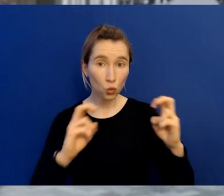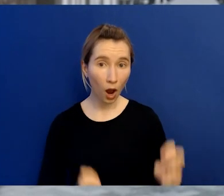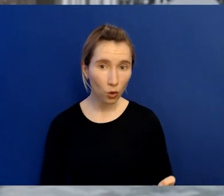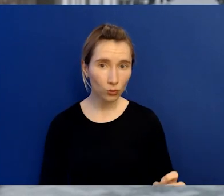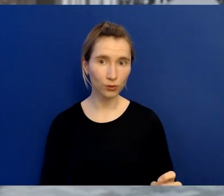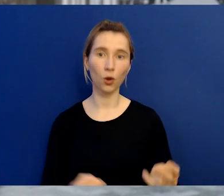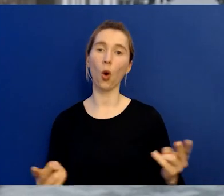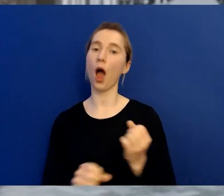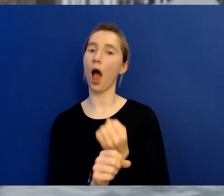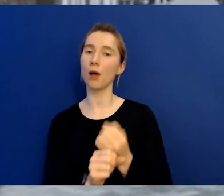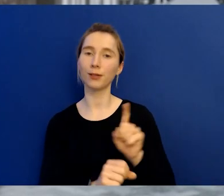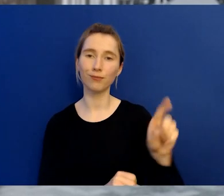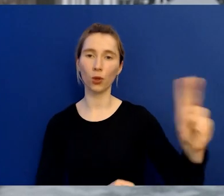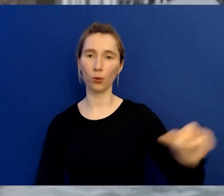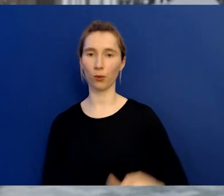auch auf Arbeit.